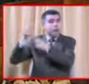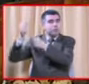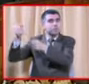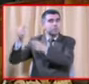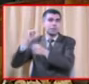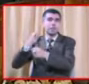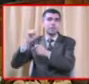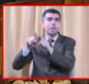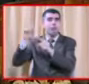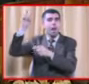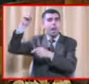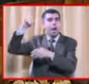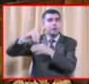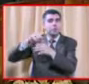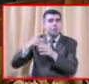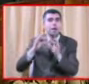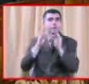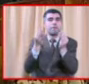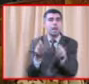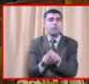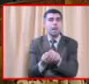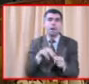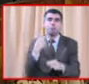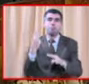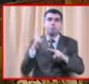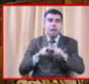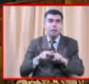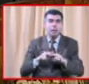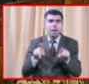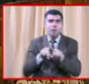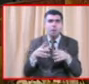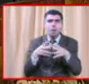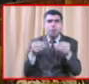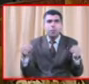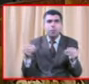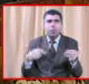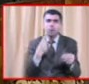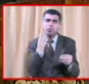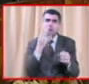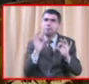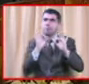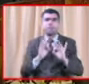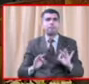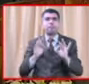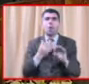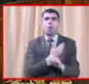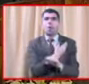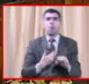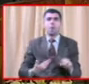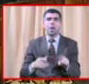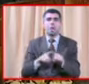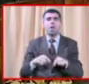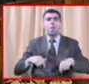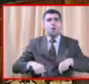الضحايا. والسيد الوزير قلت بان الحكومه كاينه، الحكومه غايبه. السيد الوزير لا يعقل السيد الوزير باش نقولوا وزير مشى شاف.